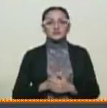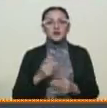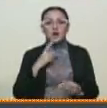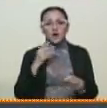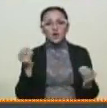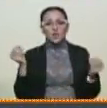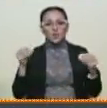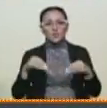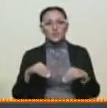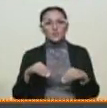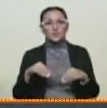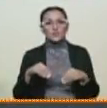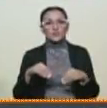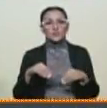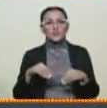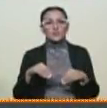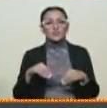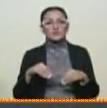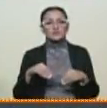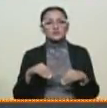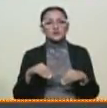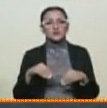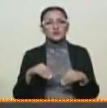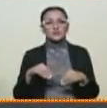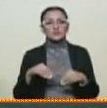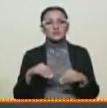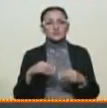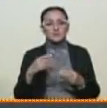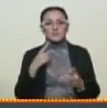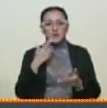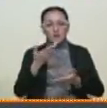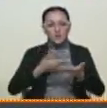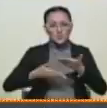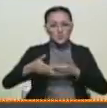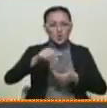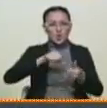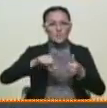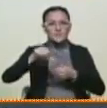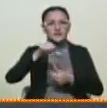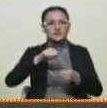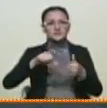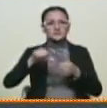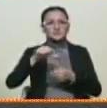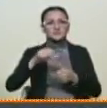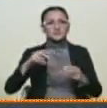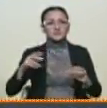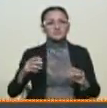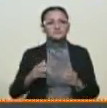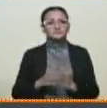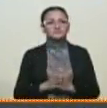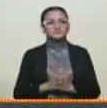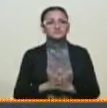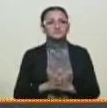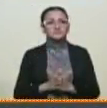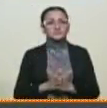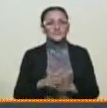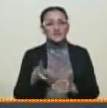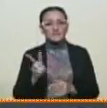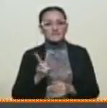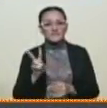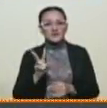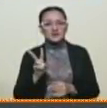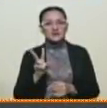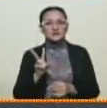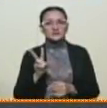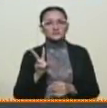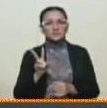acordado una hora de ayuda para encontrar темпы реализации совместных проектов